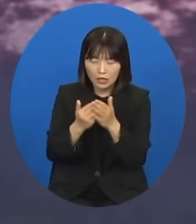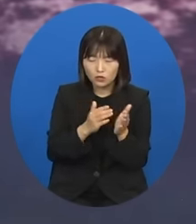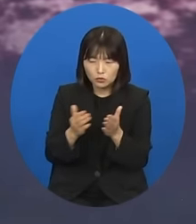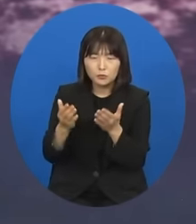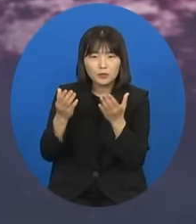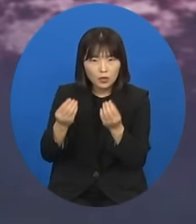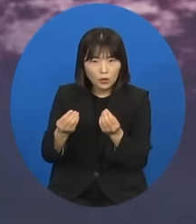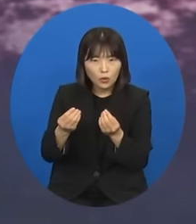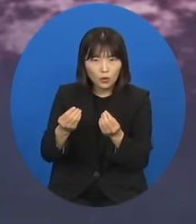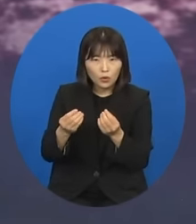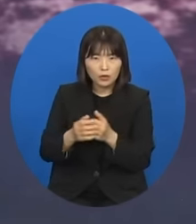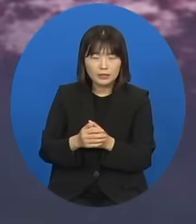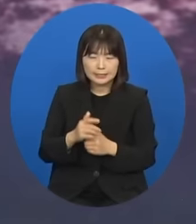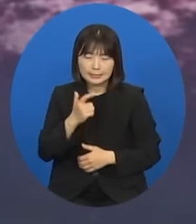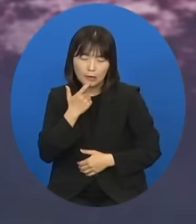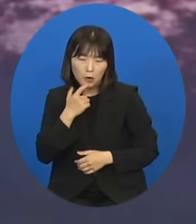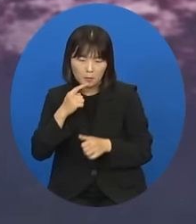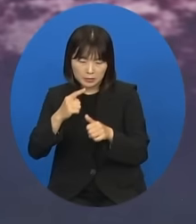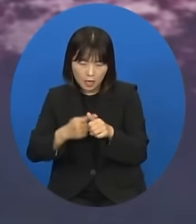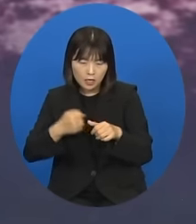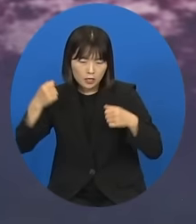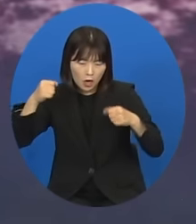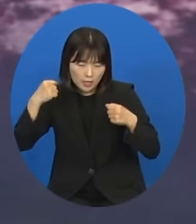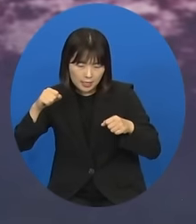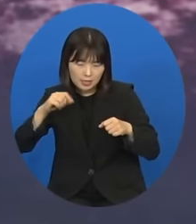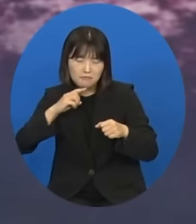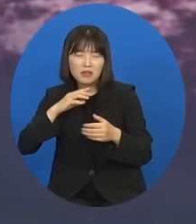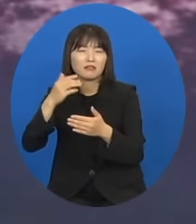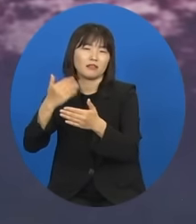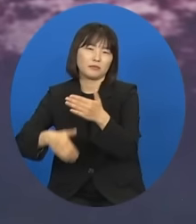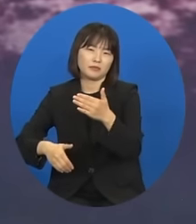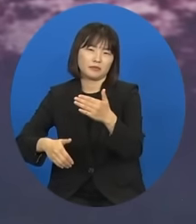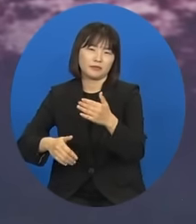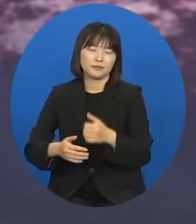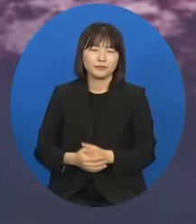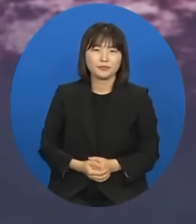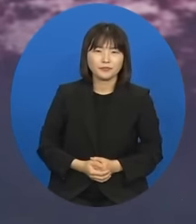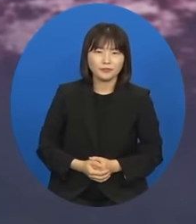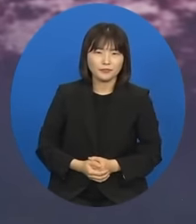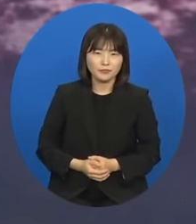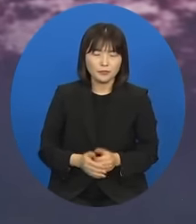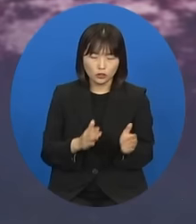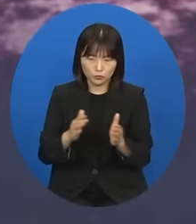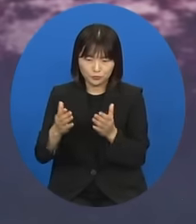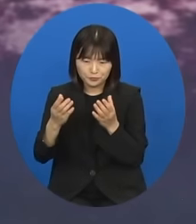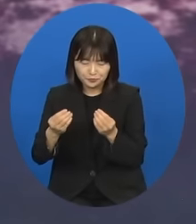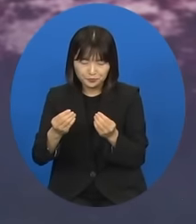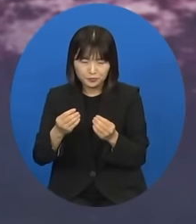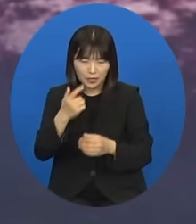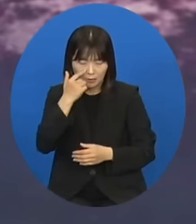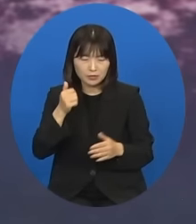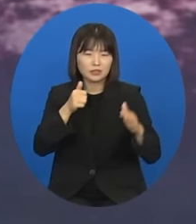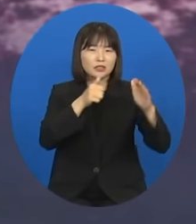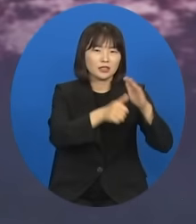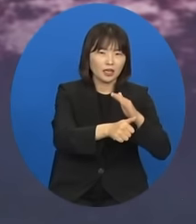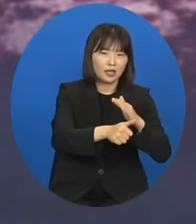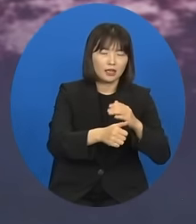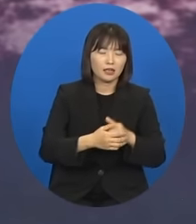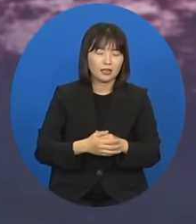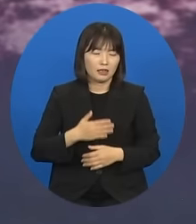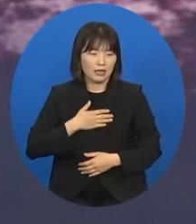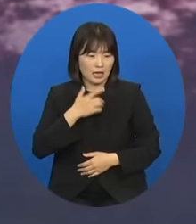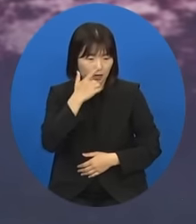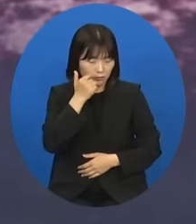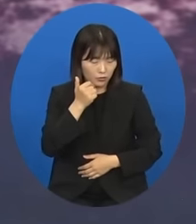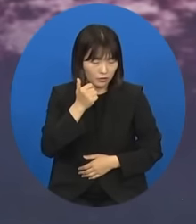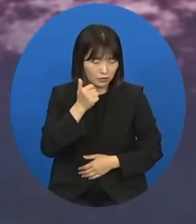연기만이 야곱의 자연스러 연기만 남게 됩니다 준비를 마추고 아버지에게 가죠네 아버지여 그러니까 이제이